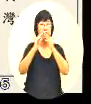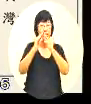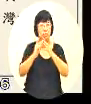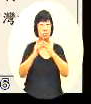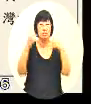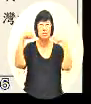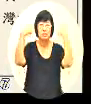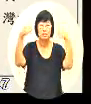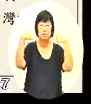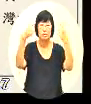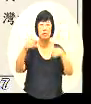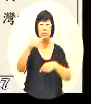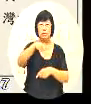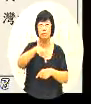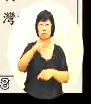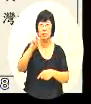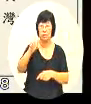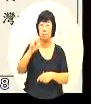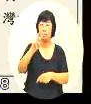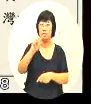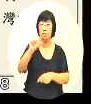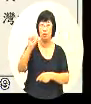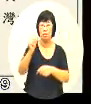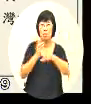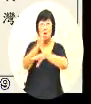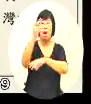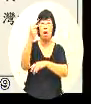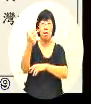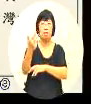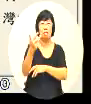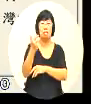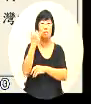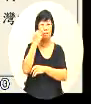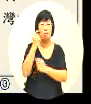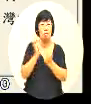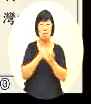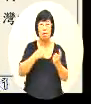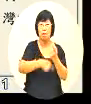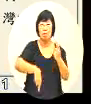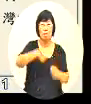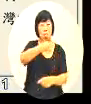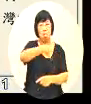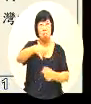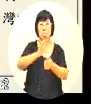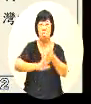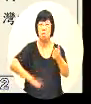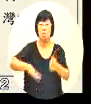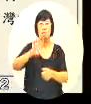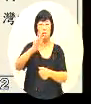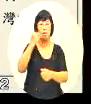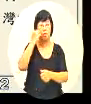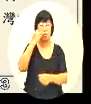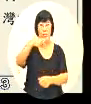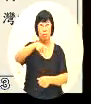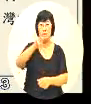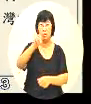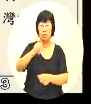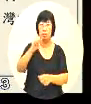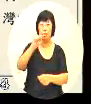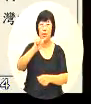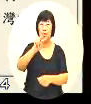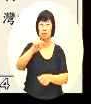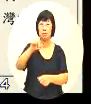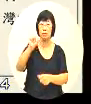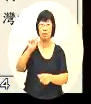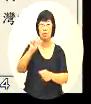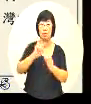常 PM2.5 超过7啊。哎，那个对身体都不好。如果你脑一了解吼，当那个 PM2.5 越高的时候，你顶下慢跑，